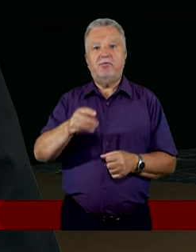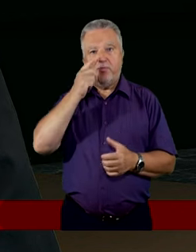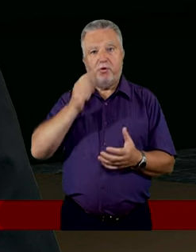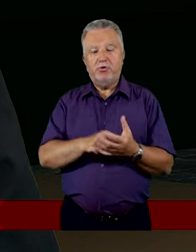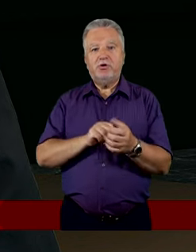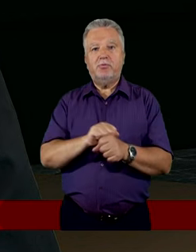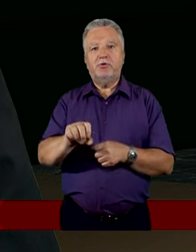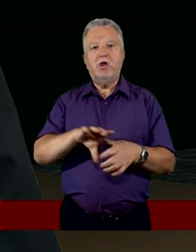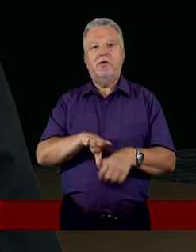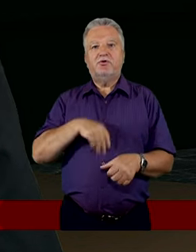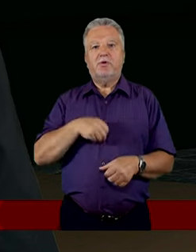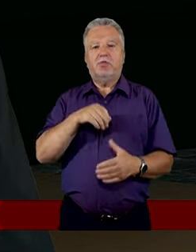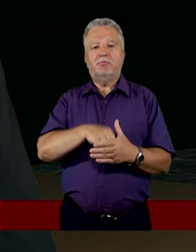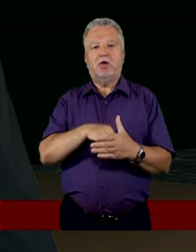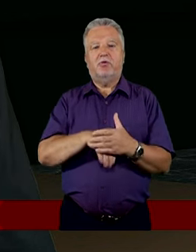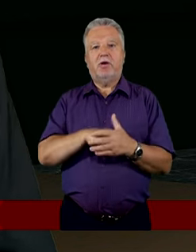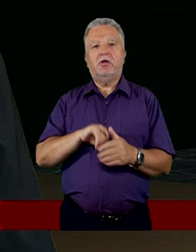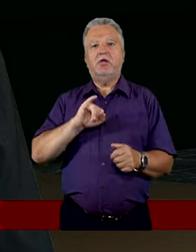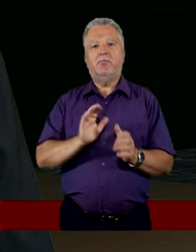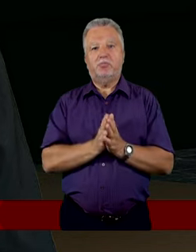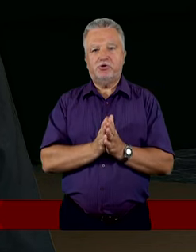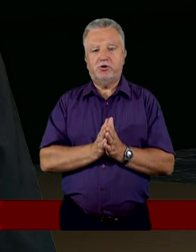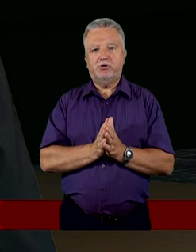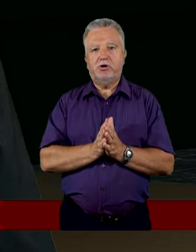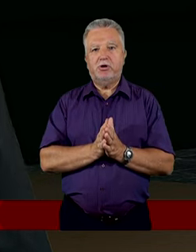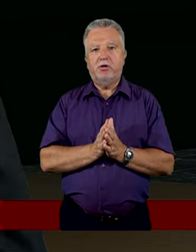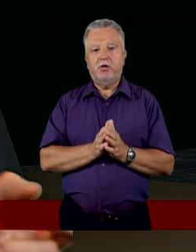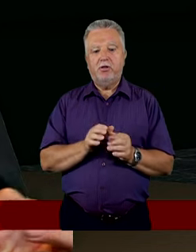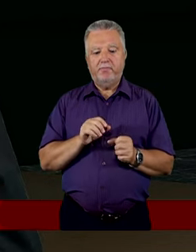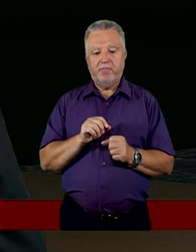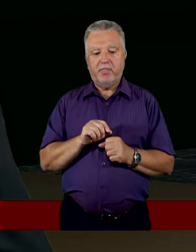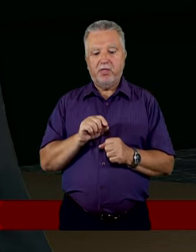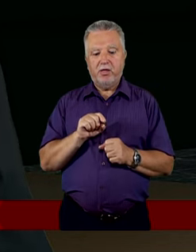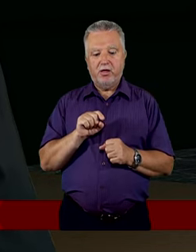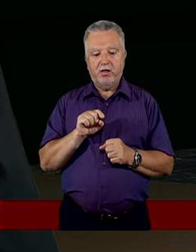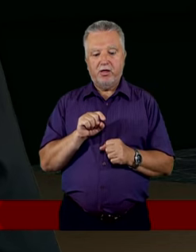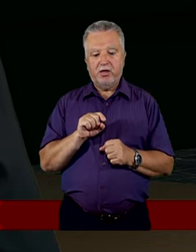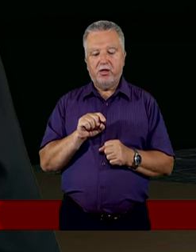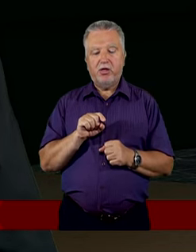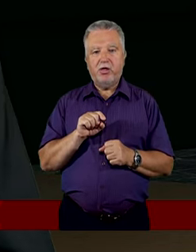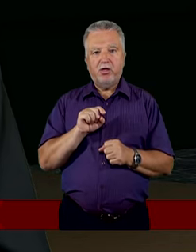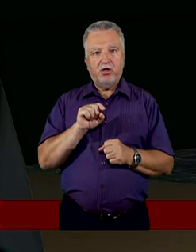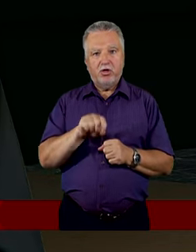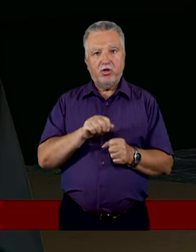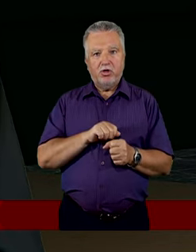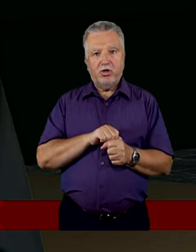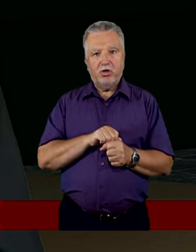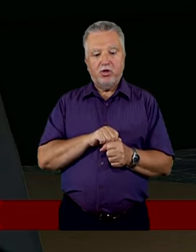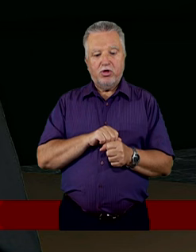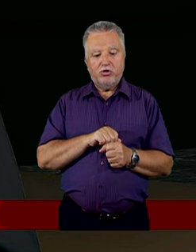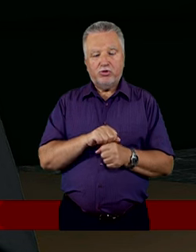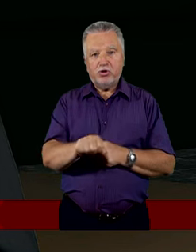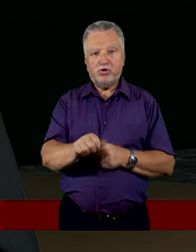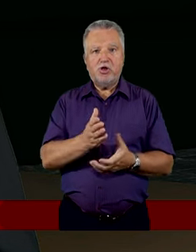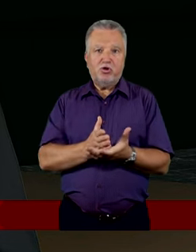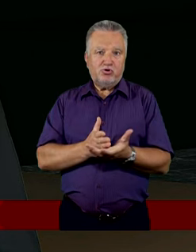i w pobożności? Święte postępowanie i pobożność, naprawdę to, co powiedziałeś przed chwilą, zawiera tę myśl, pobożność